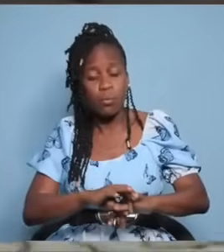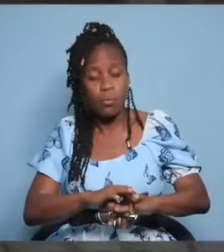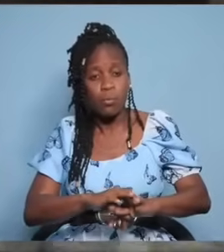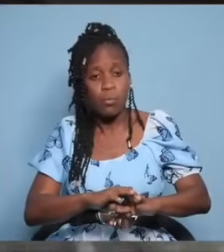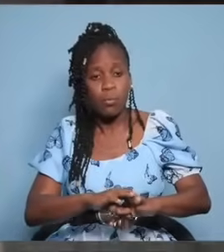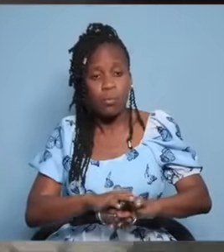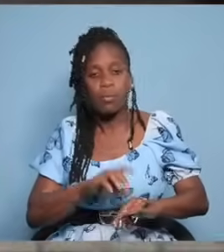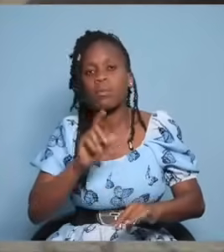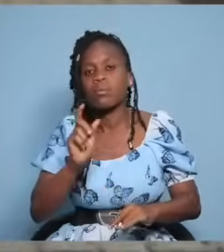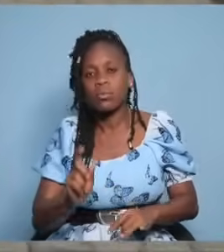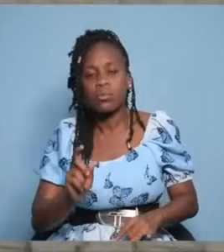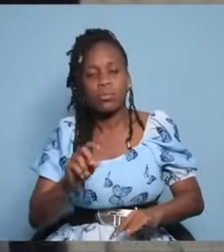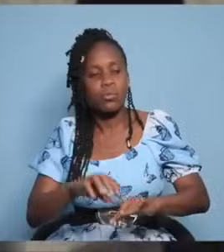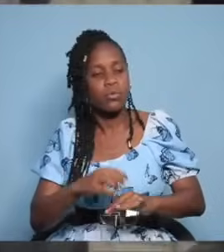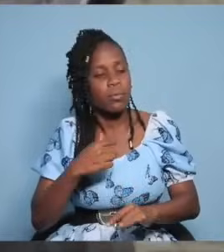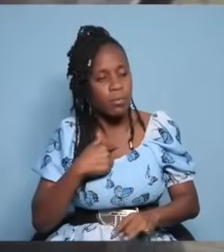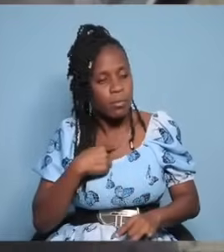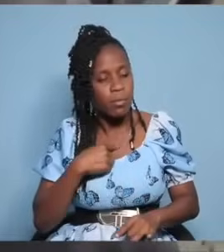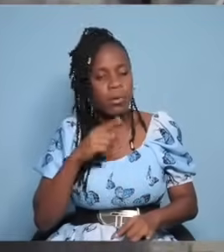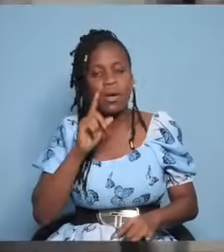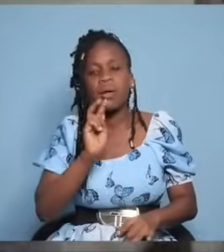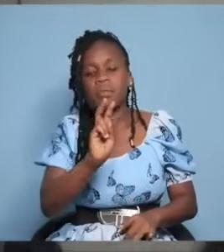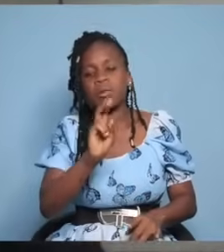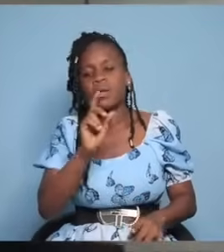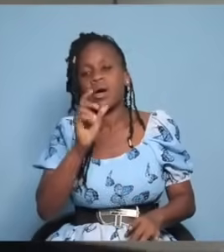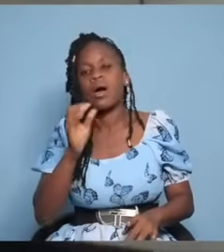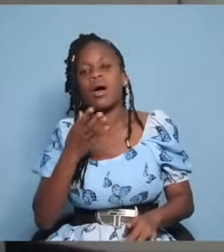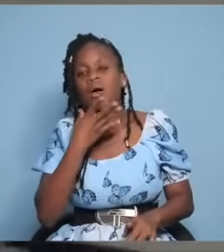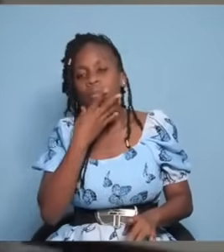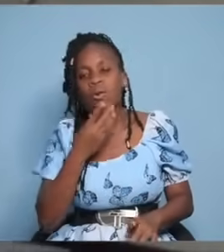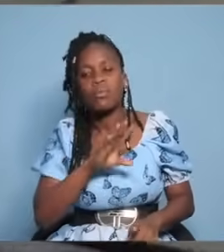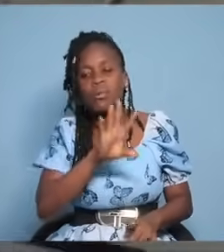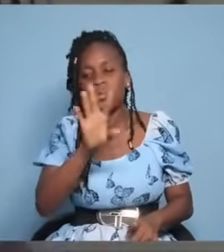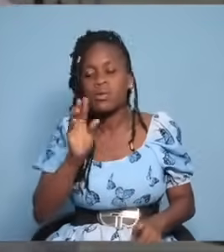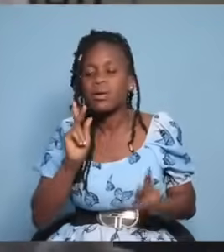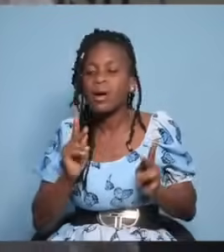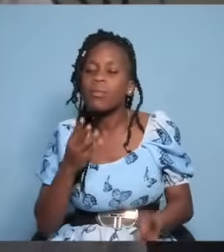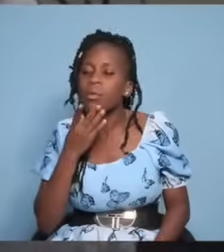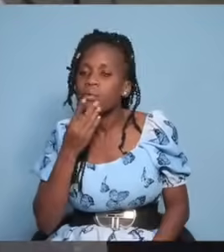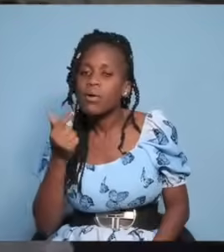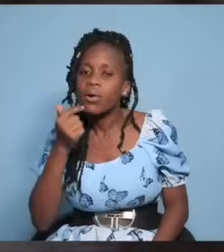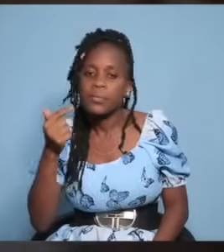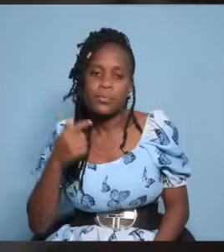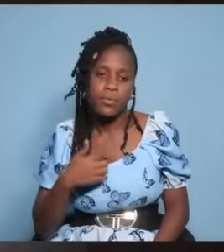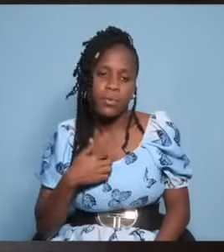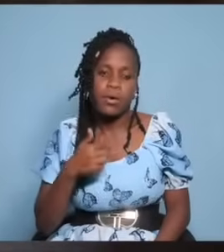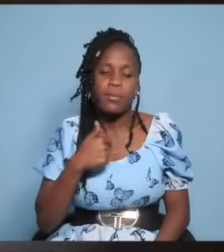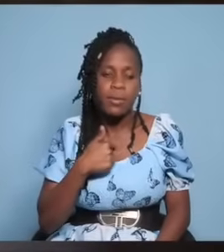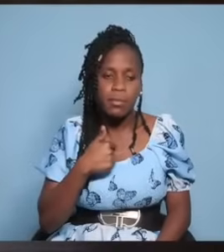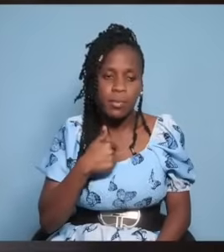wote mimi naona kama wavulana tu. Akasema mwanaume alikuwa mmoja tu, ni mme wangu